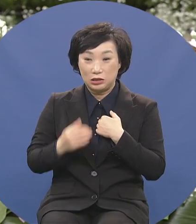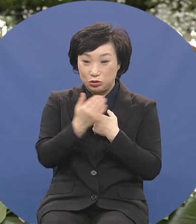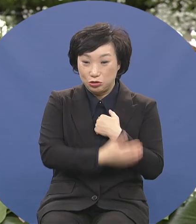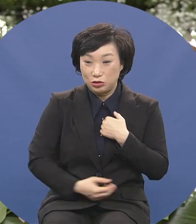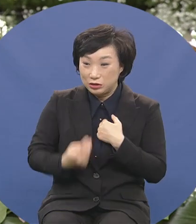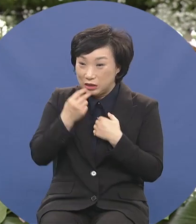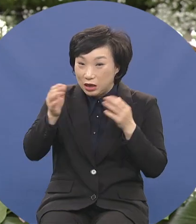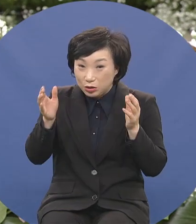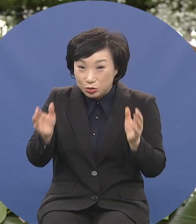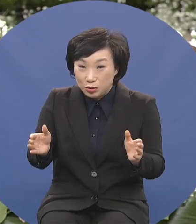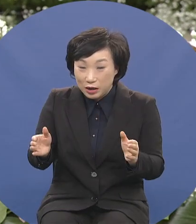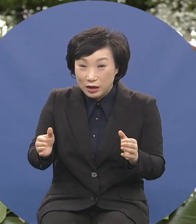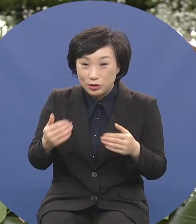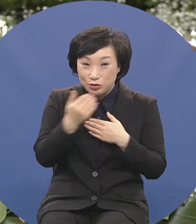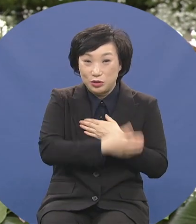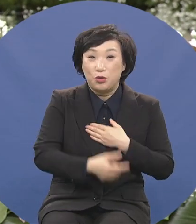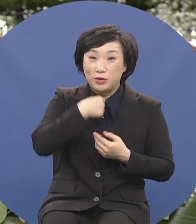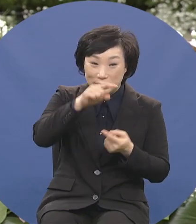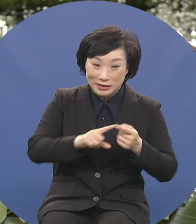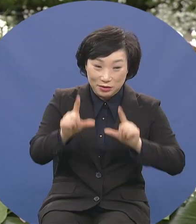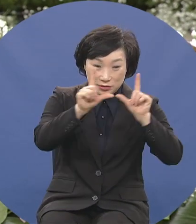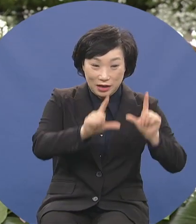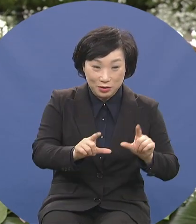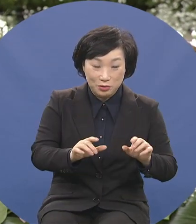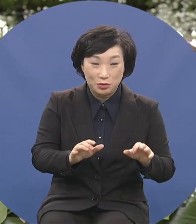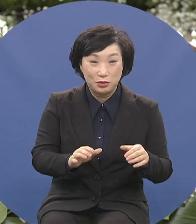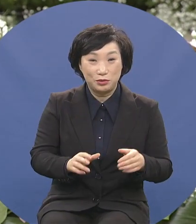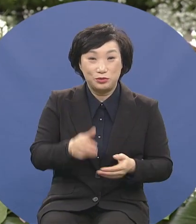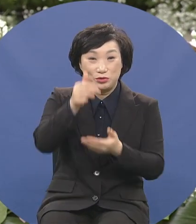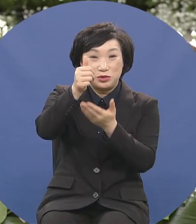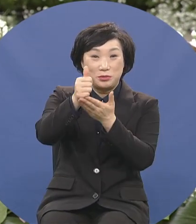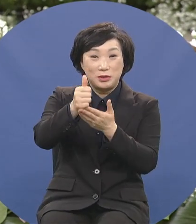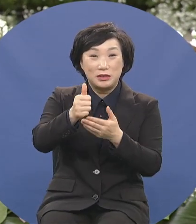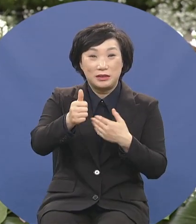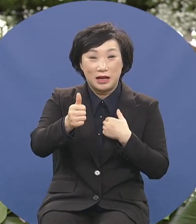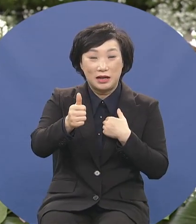육신의 때를 육신대로 살고 주님의